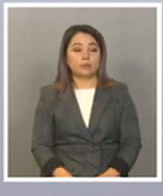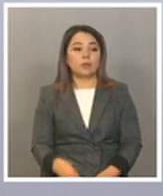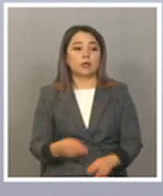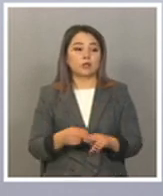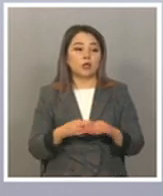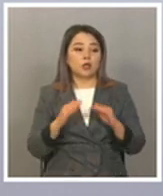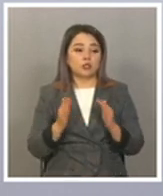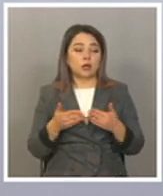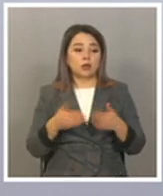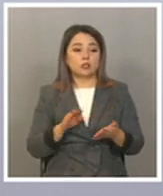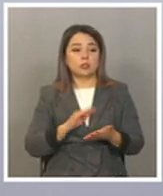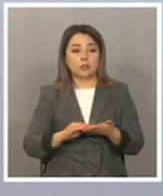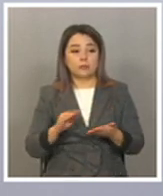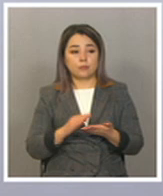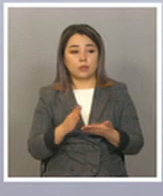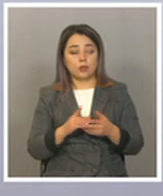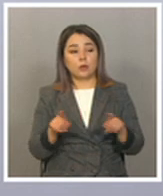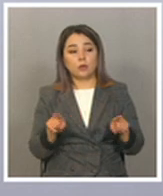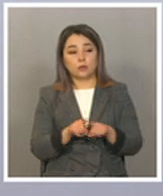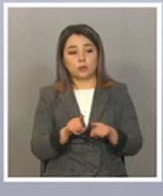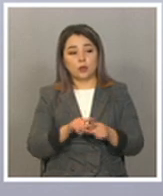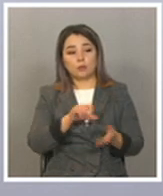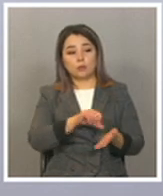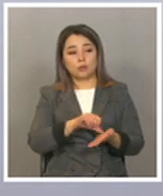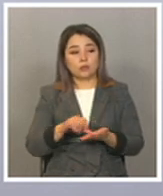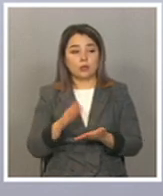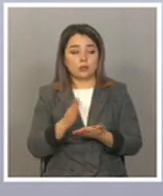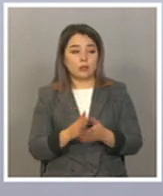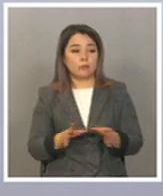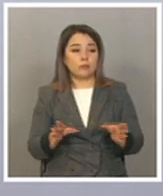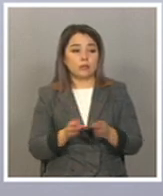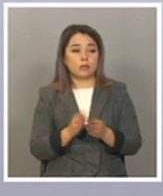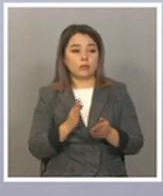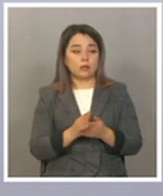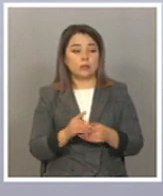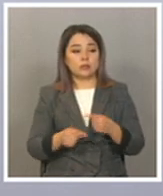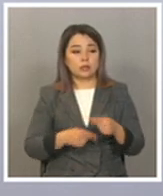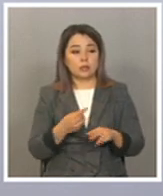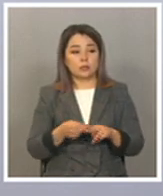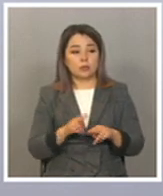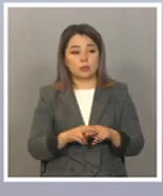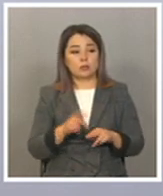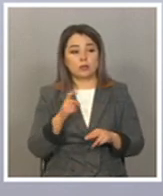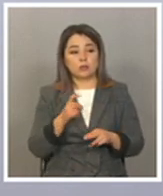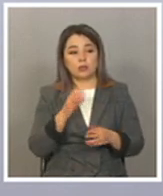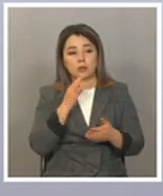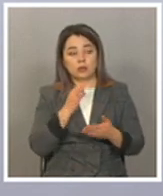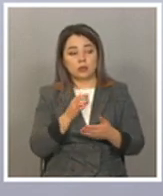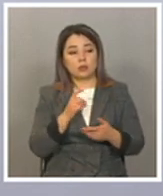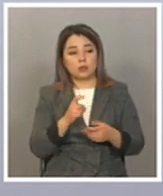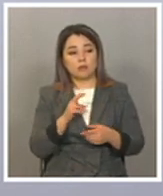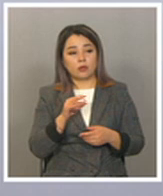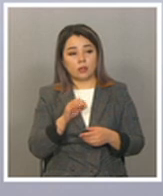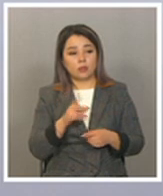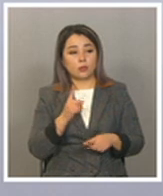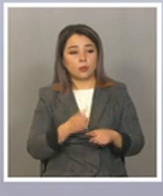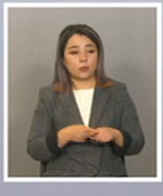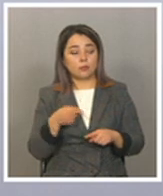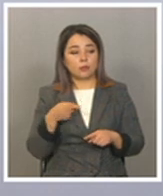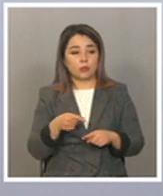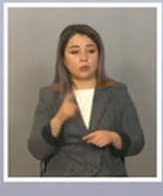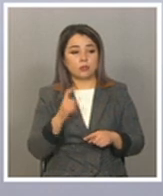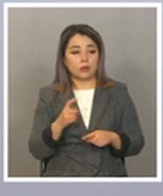Жақшаны ашып, ұқсас мүшелерін біріктіргеннен кейін келесі квадрат теңдеу шығады. X квадрат қосылған